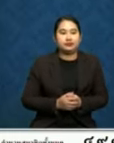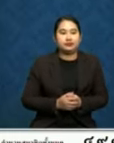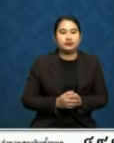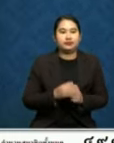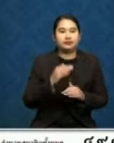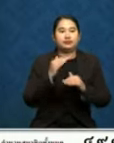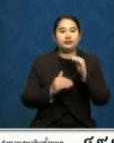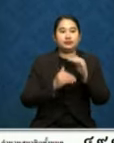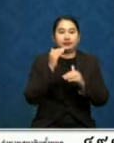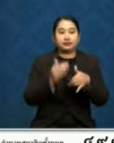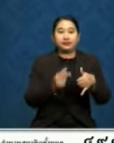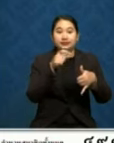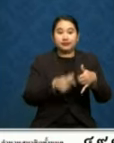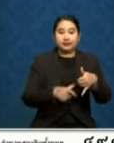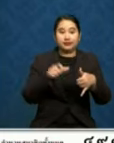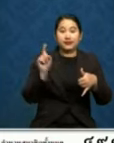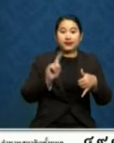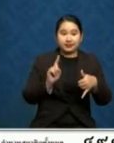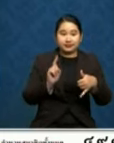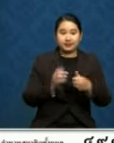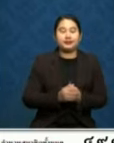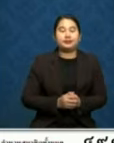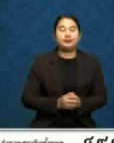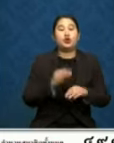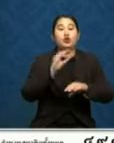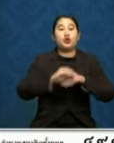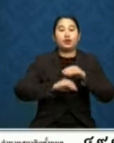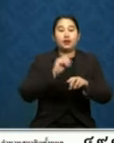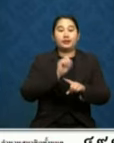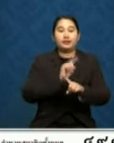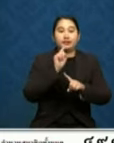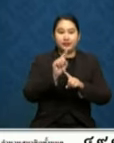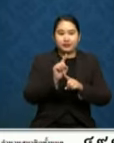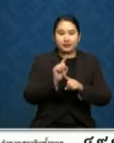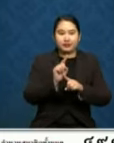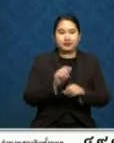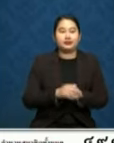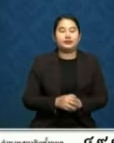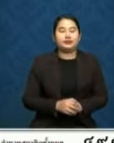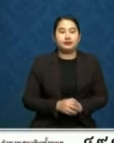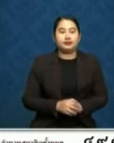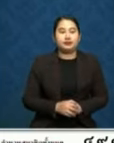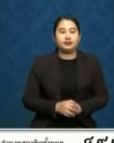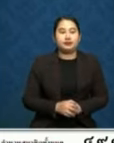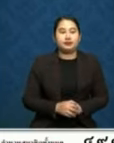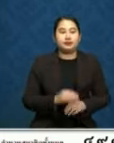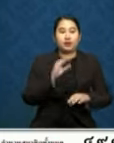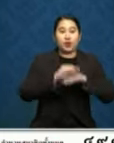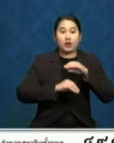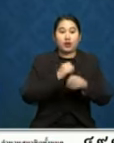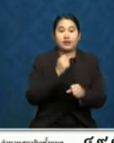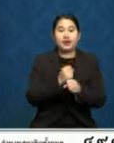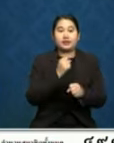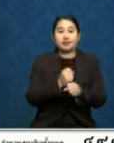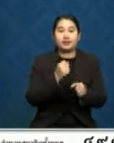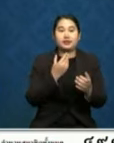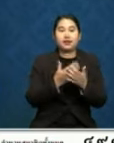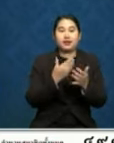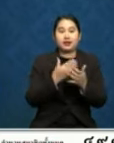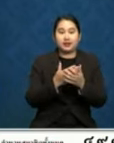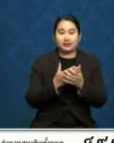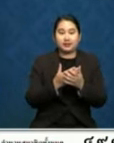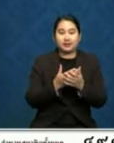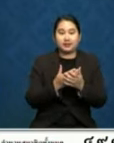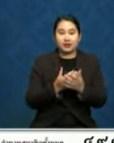พัฒนาพฤตินิสัยแบบใดนะคะมาดูโครงการแรกของสำนักปลัดกระทรวงยุติธรรมค่ะเป็นโครงการสร้างมูลค่าเพิ่มให้